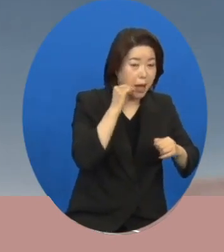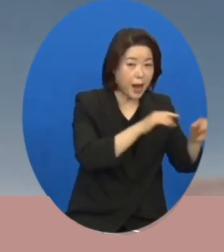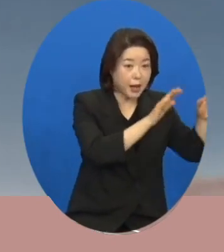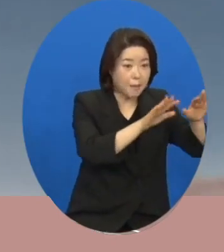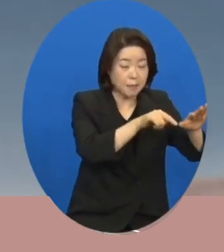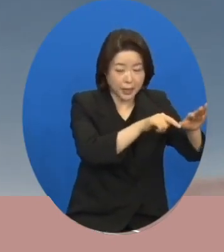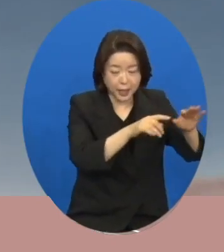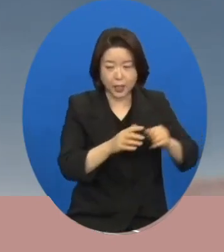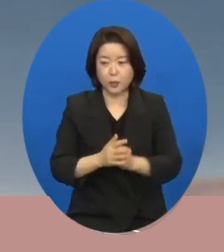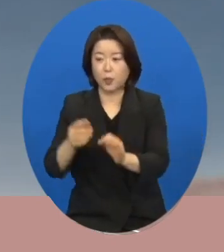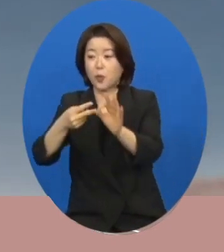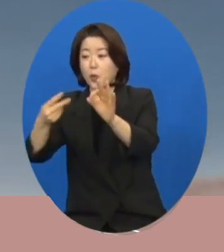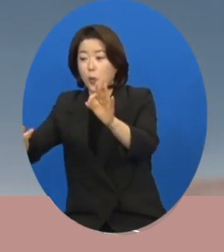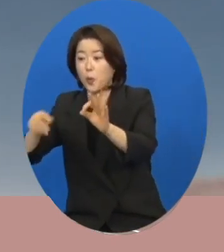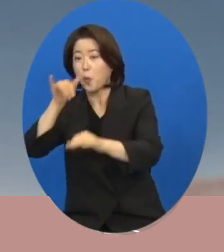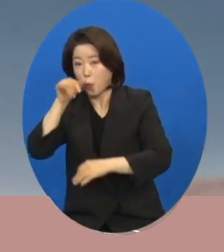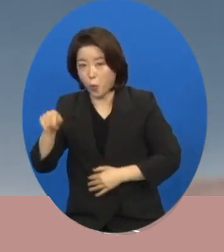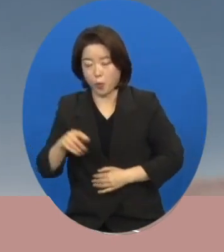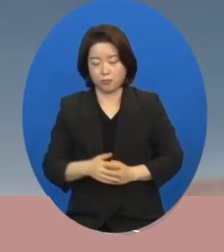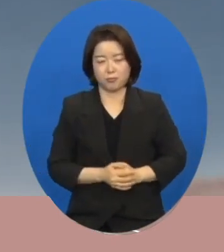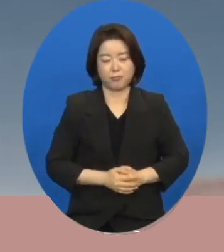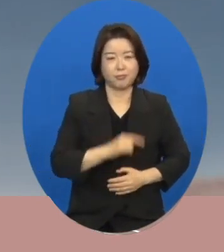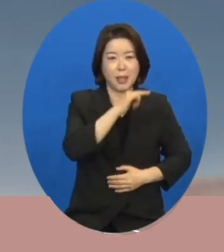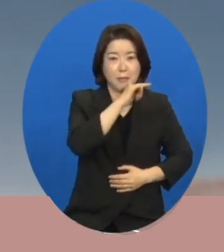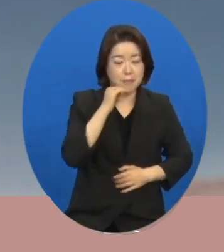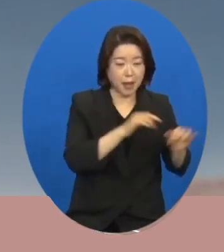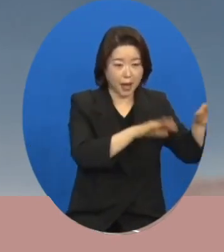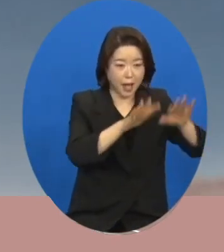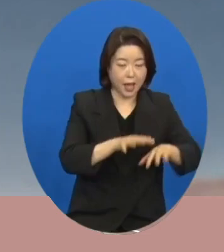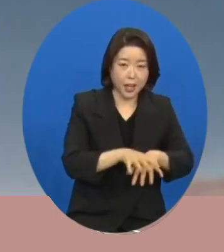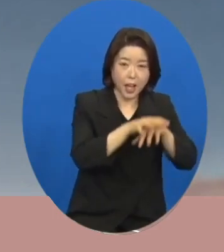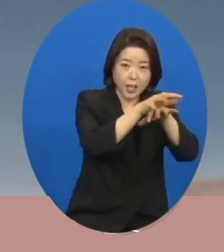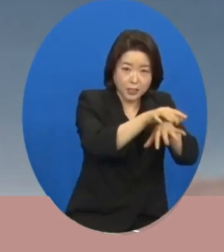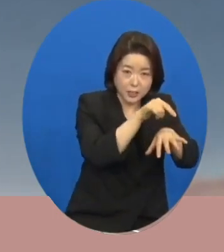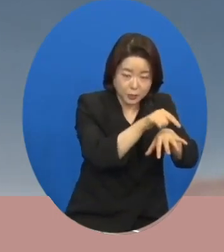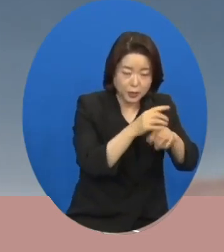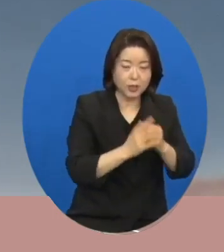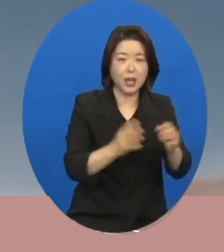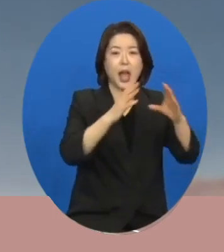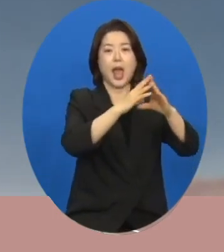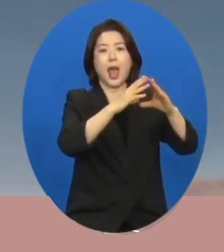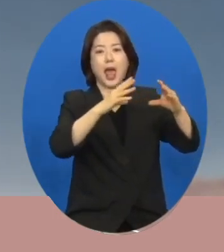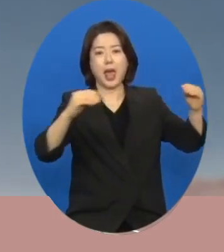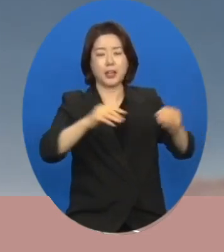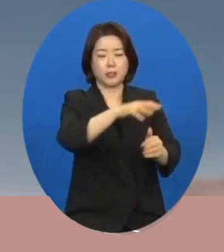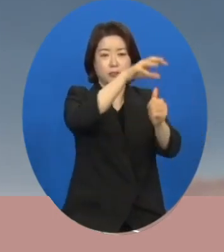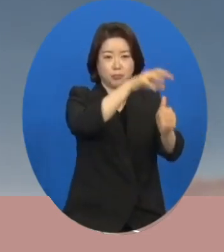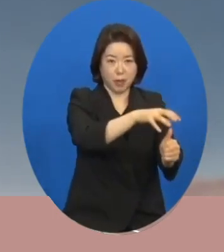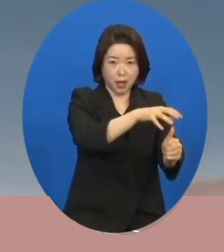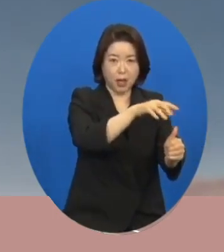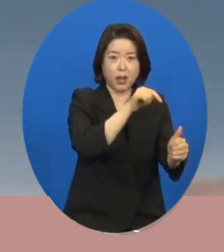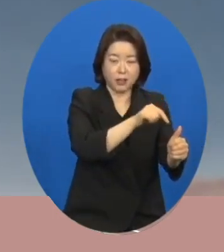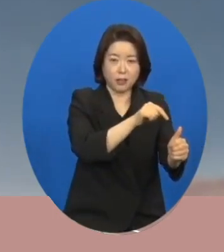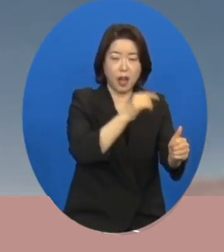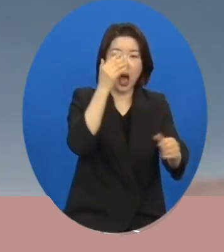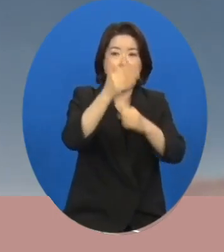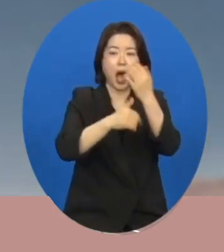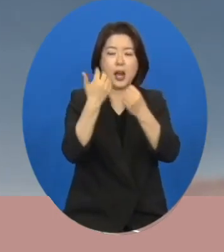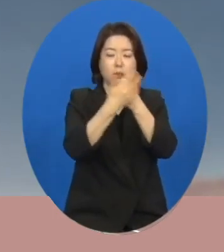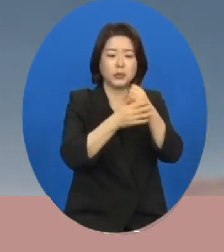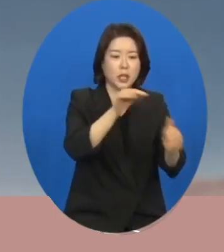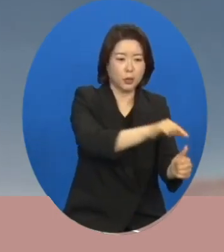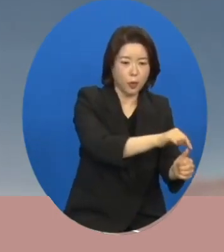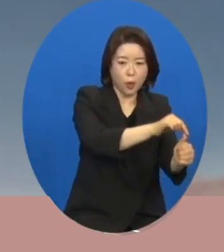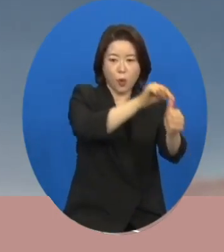홍해를 걷는다는 것은 애굽이라고 하는 죄의 속박에서 하나님의 은혜로 건져 주신 것이거든요 근데